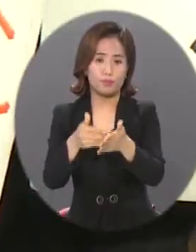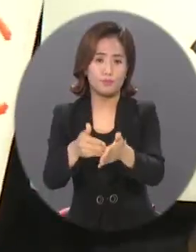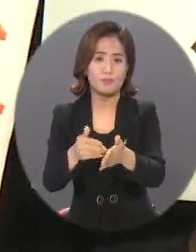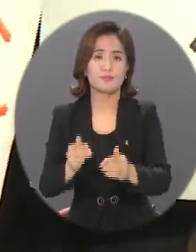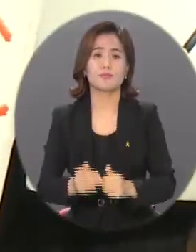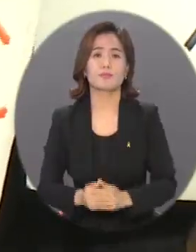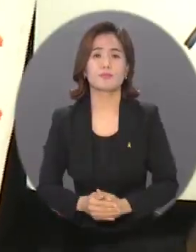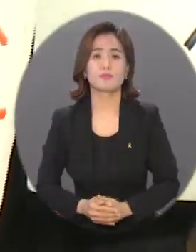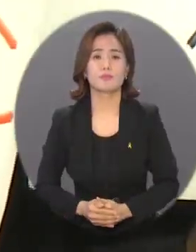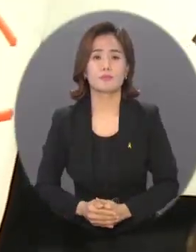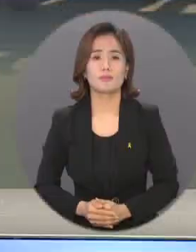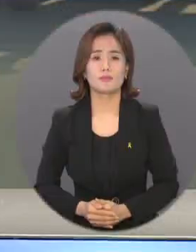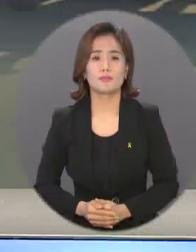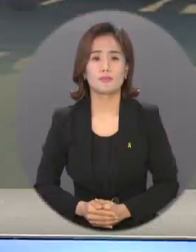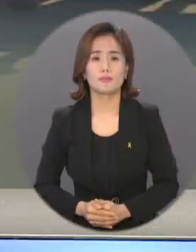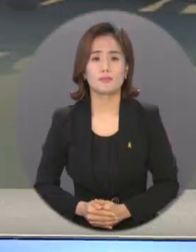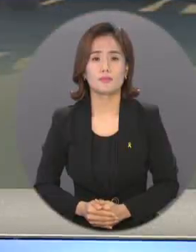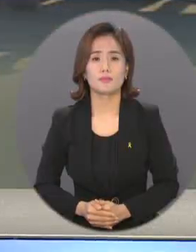요구했습니다.